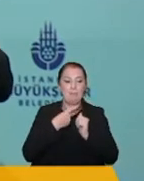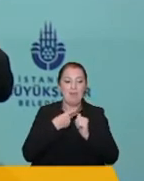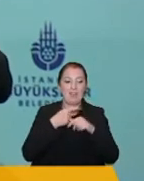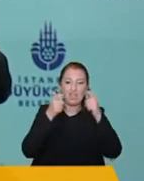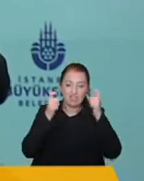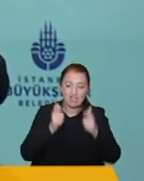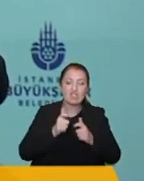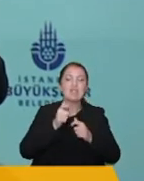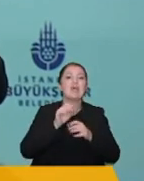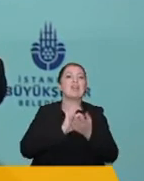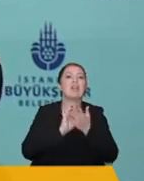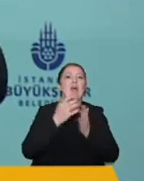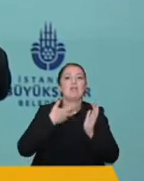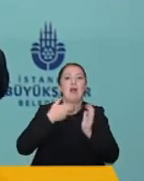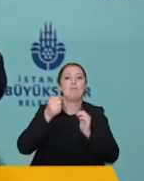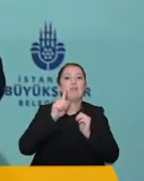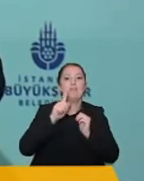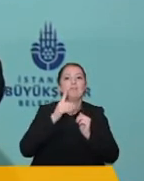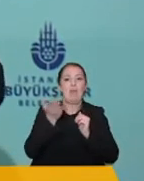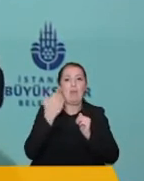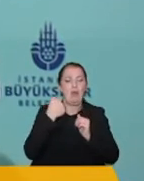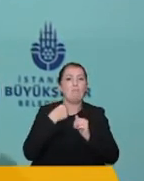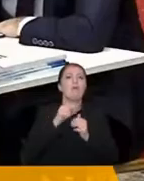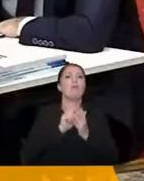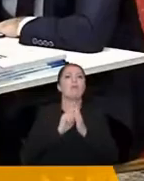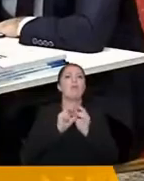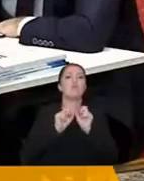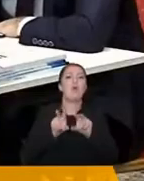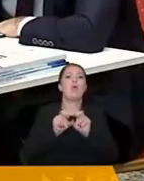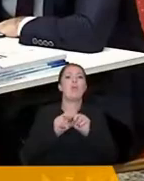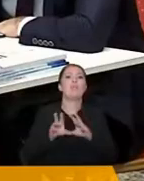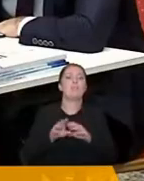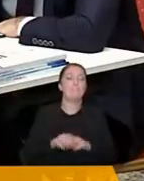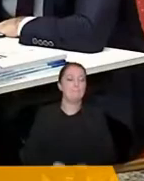Şehircilik dersi alacaksınız benden. Gel sana ders öğreteyim biraz.